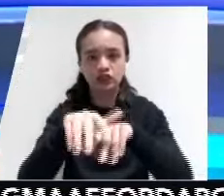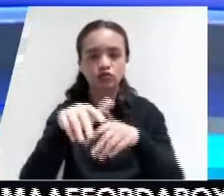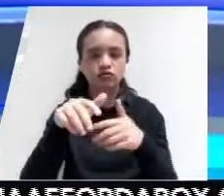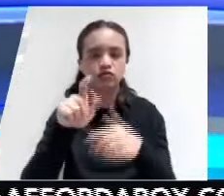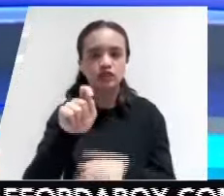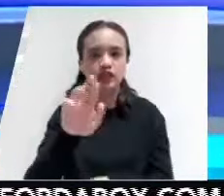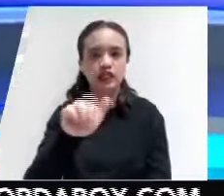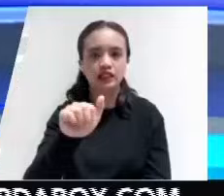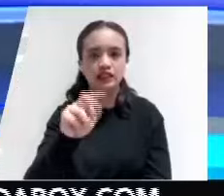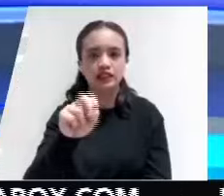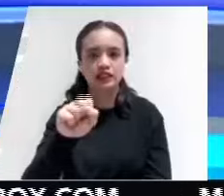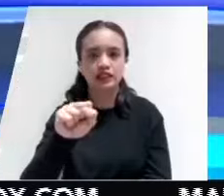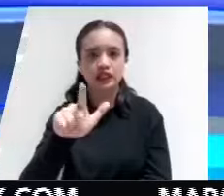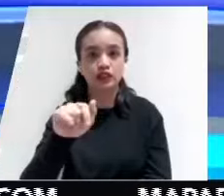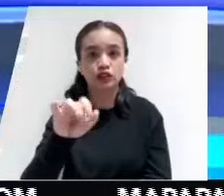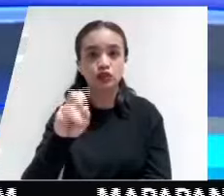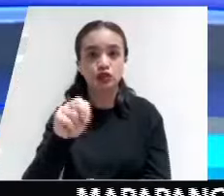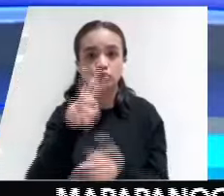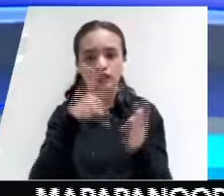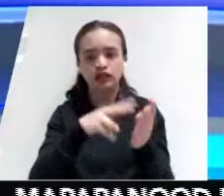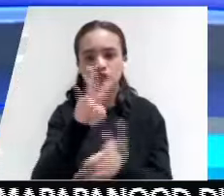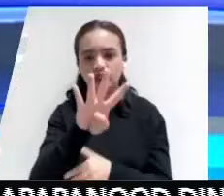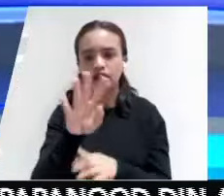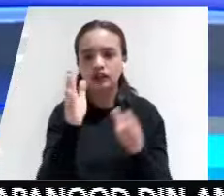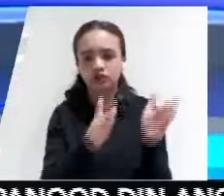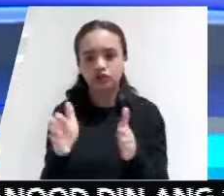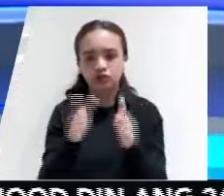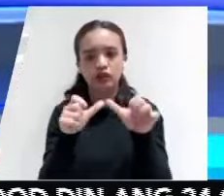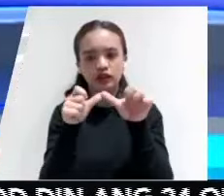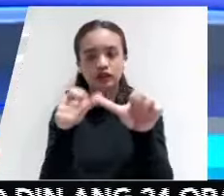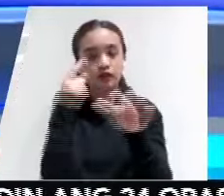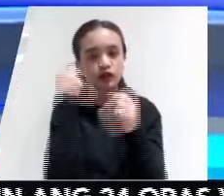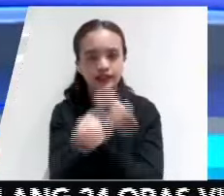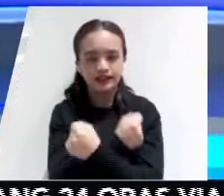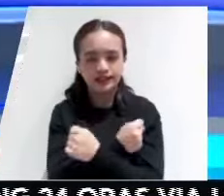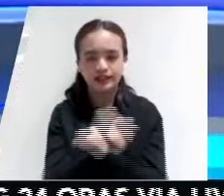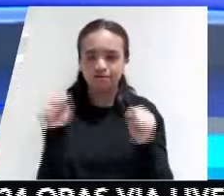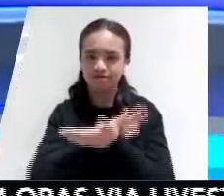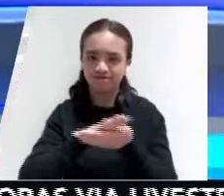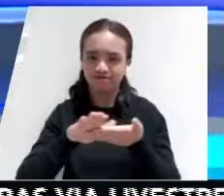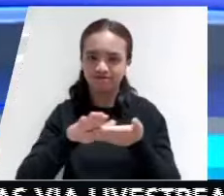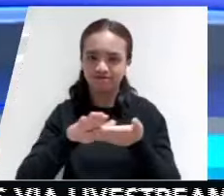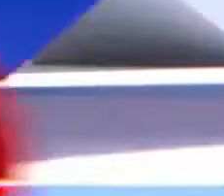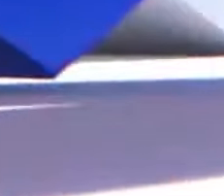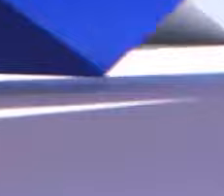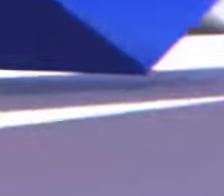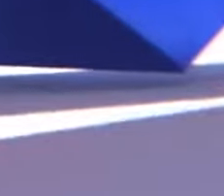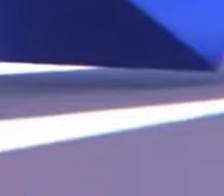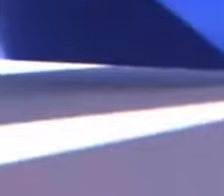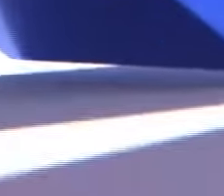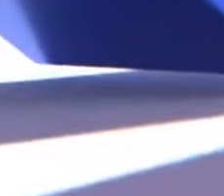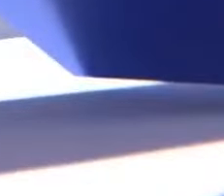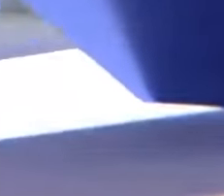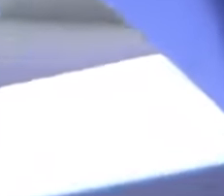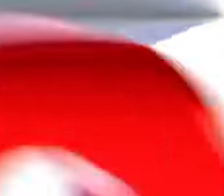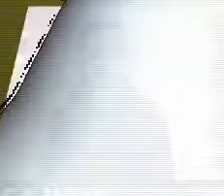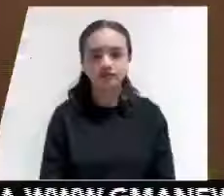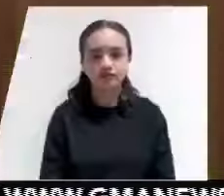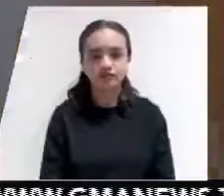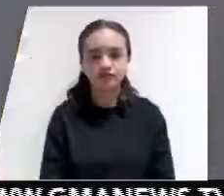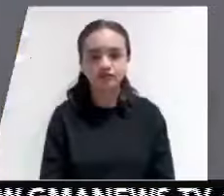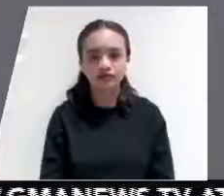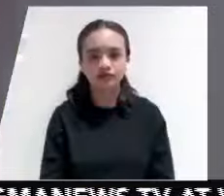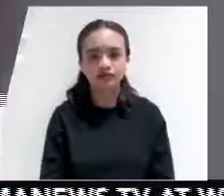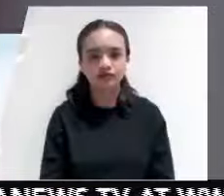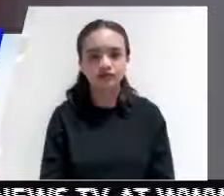na rin ang kanilang paghahanda para sa ligtas at maayos na prosesyon. At nakatutok si Mariz Umali.